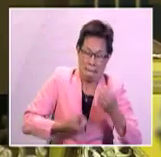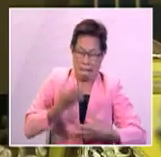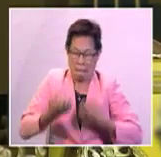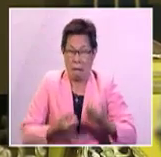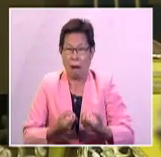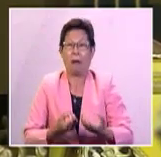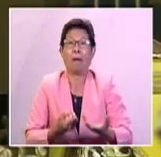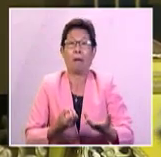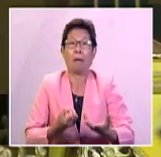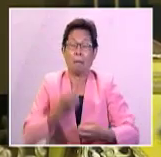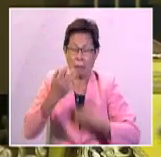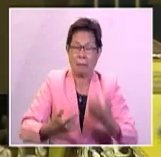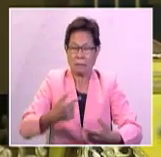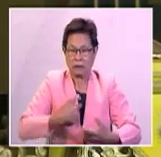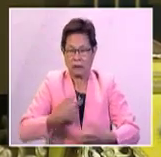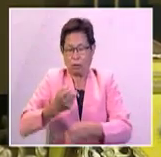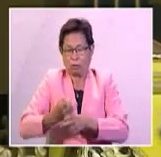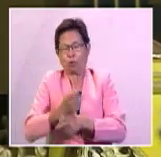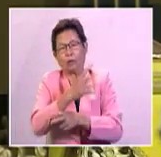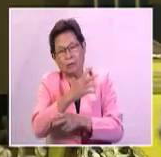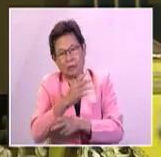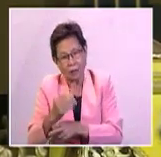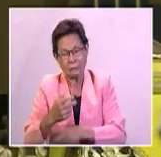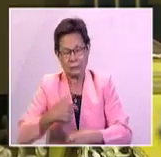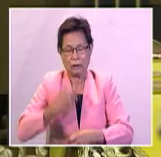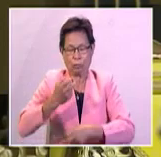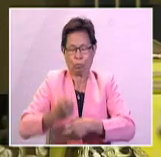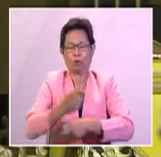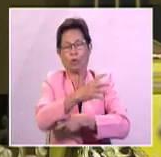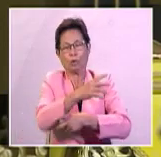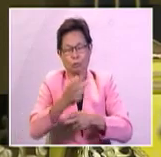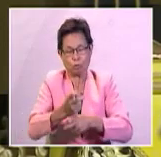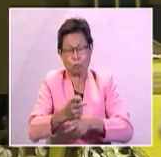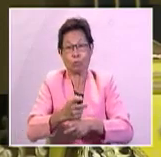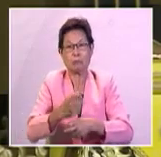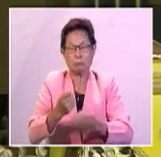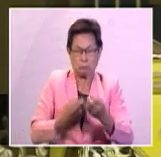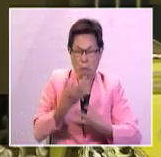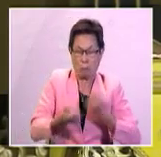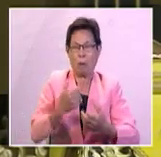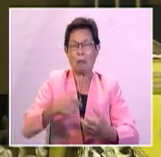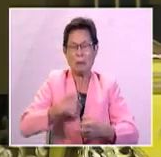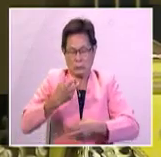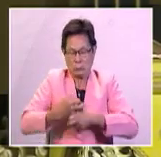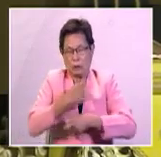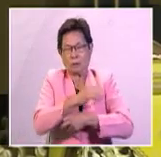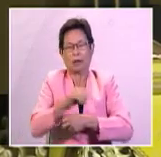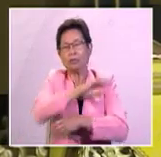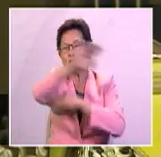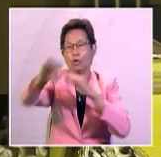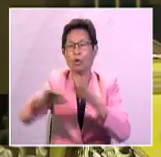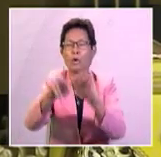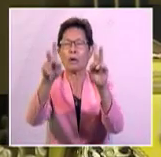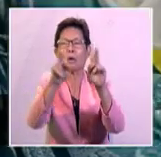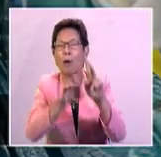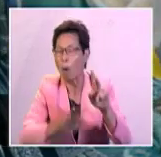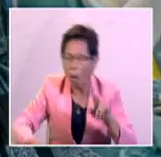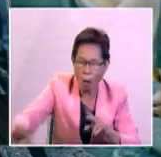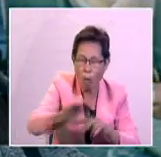membakar diri sendiri, malahan akan turut membakar seluruh kampung